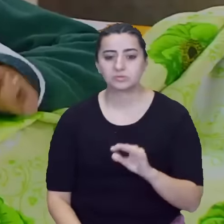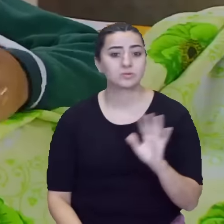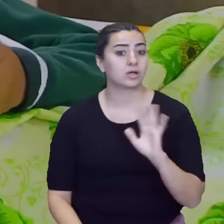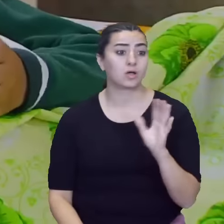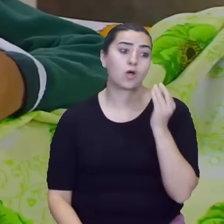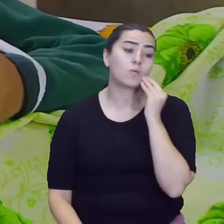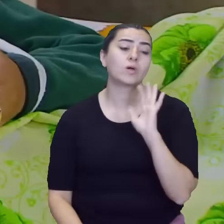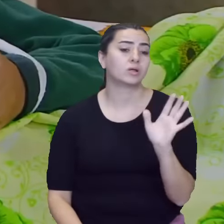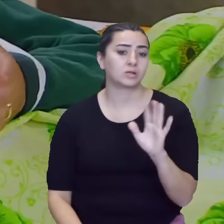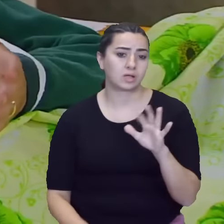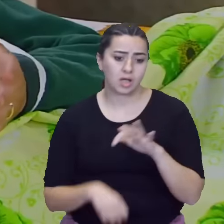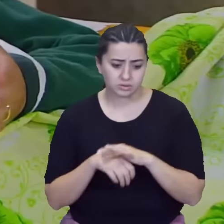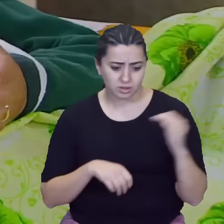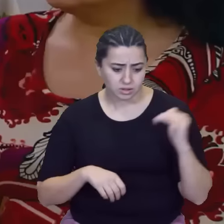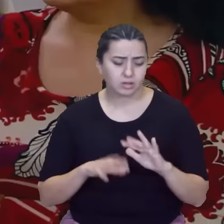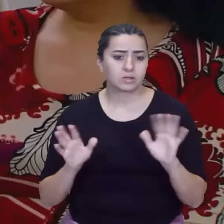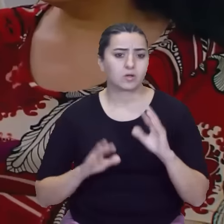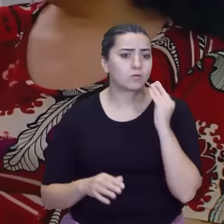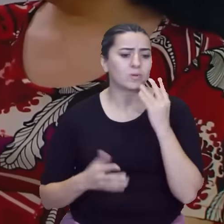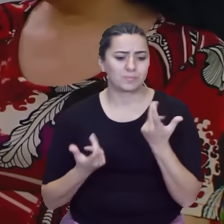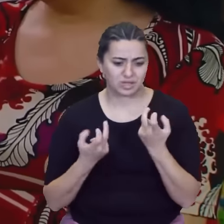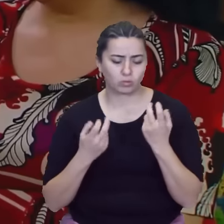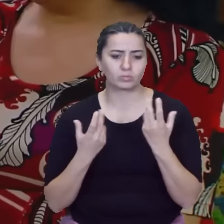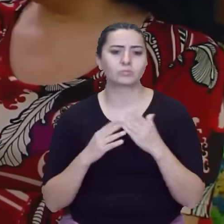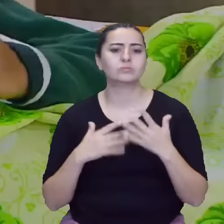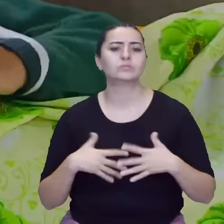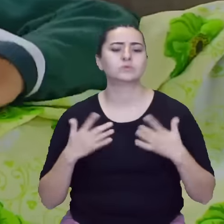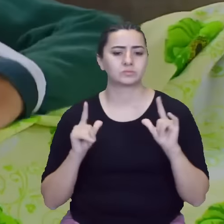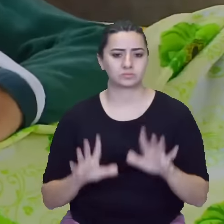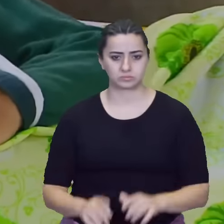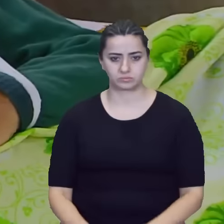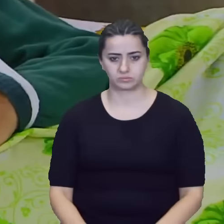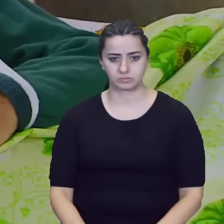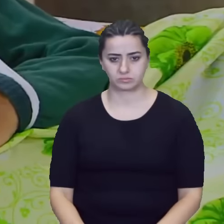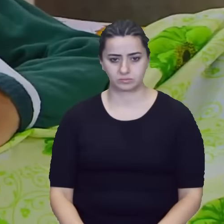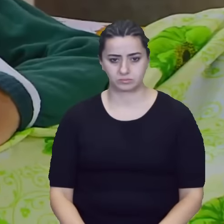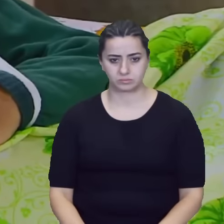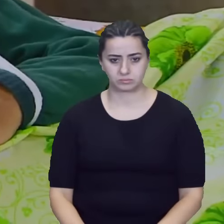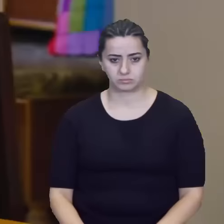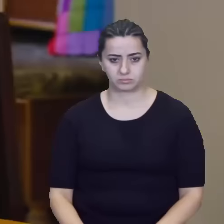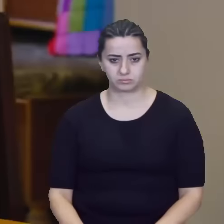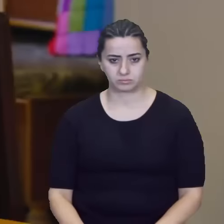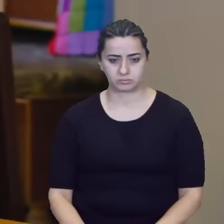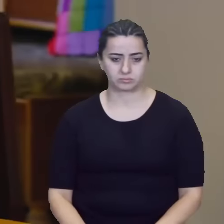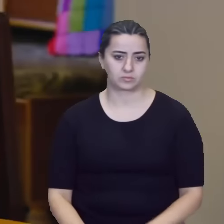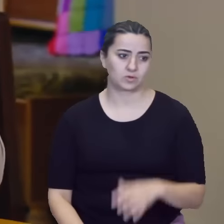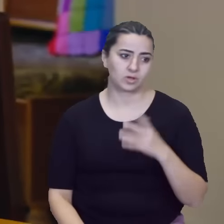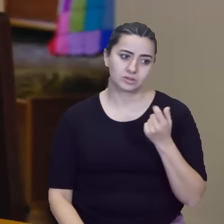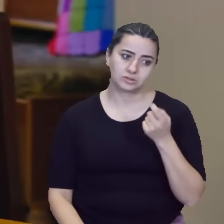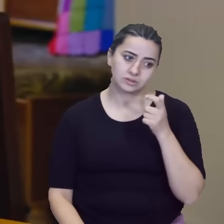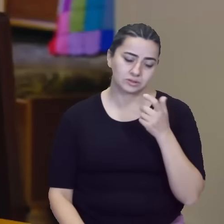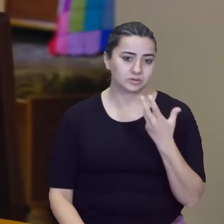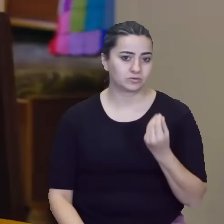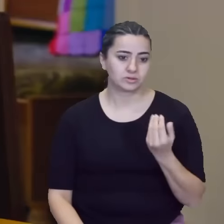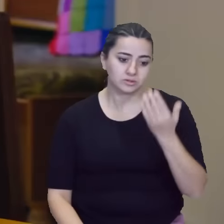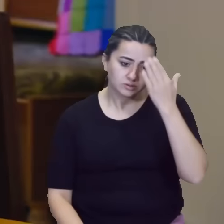Yok ya yok, öpme ya abla, hastaneden geldim ya. Mikrof falan bulaşıyor, istemez, gerek yok. Yani az daha gözü çıkıyormuş.